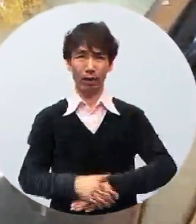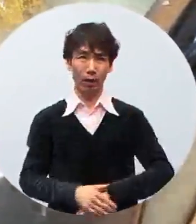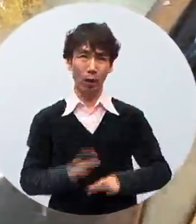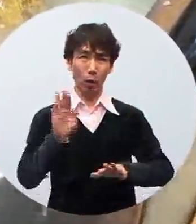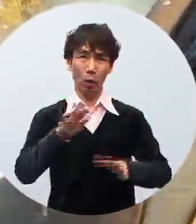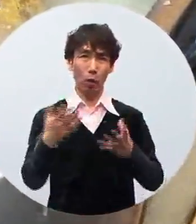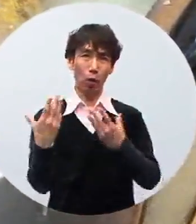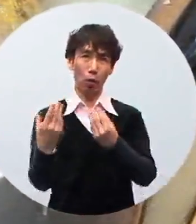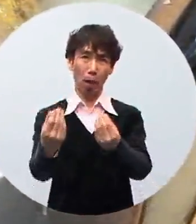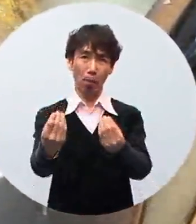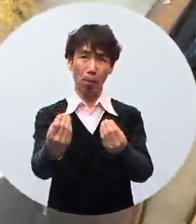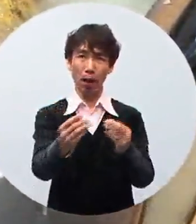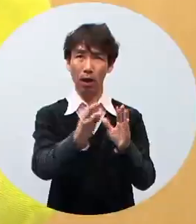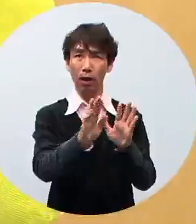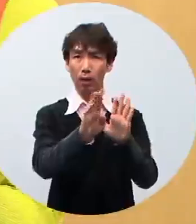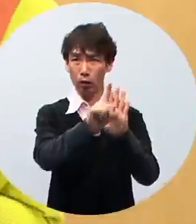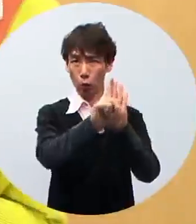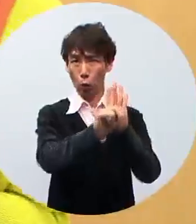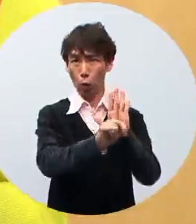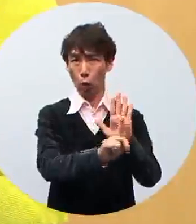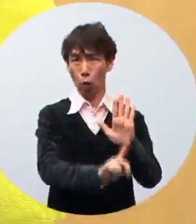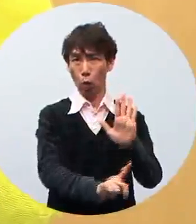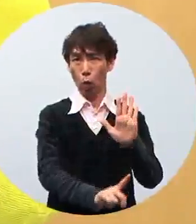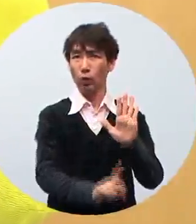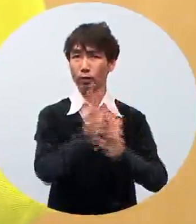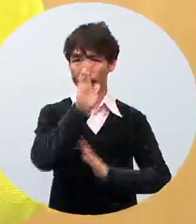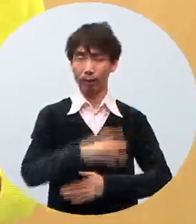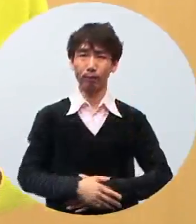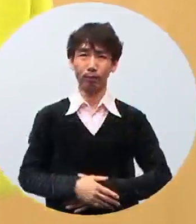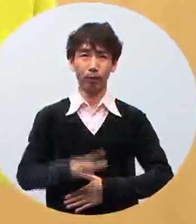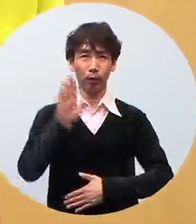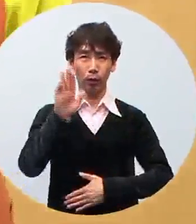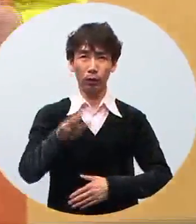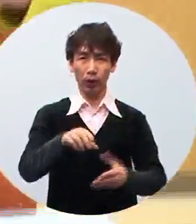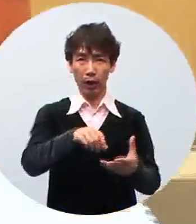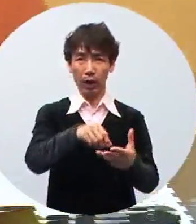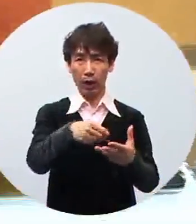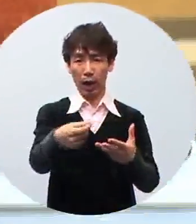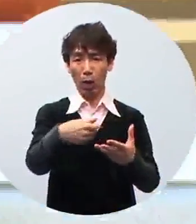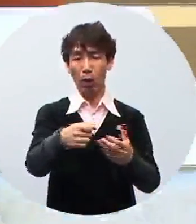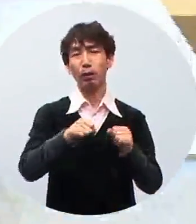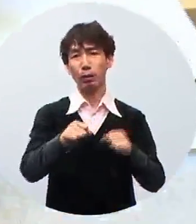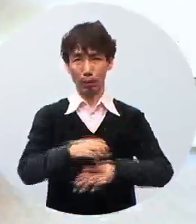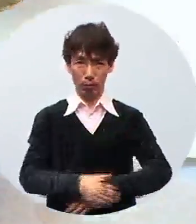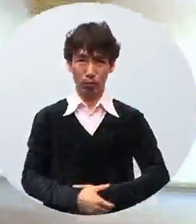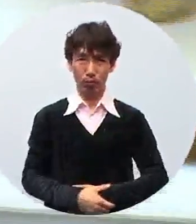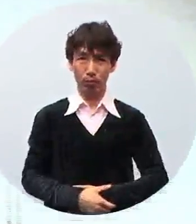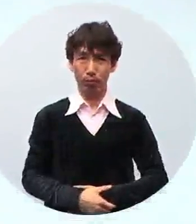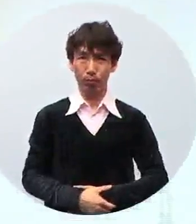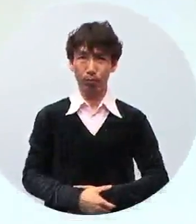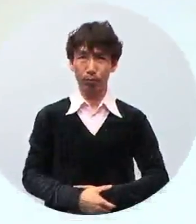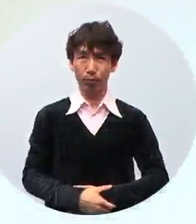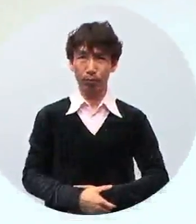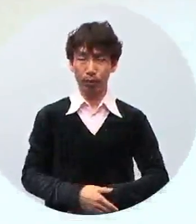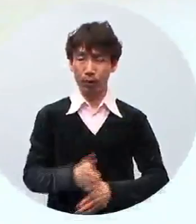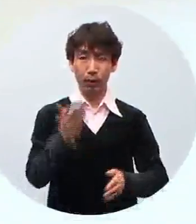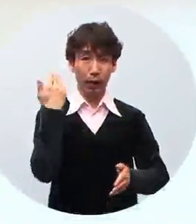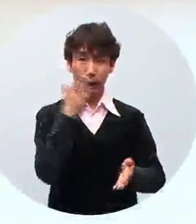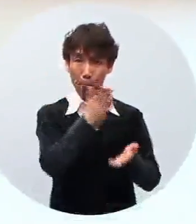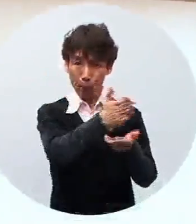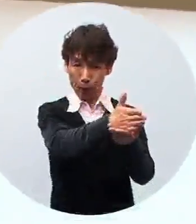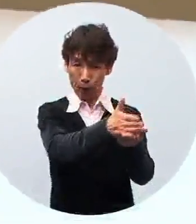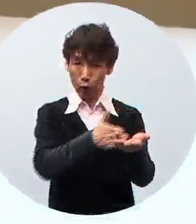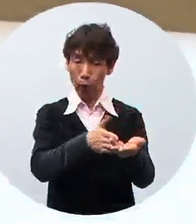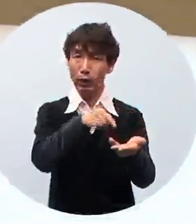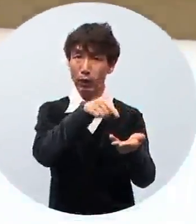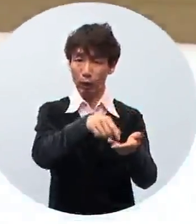ま常温で冷ましてください。 ここからどうすればいいでしょうか？ はい、こちら皮を剥いていきます。 はい、切り込み入れたところから、